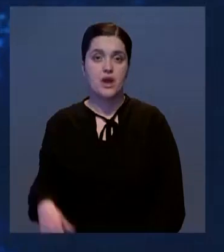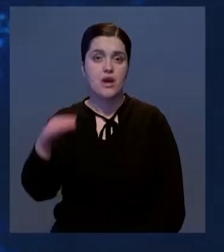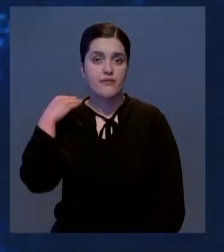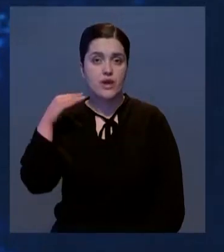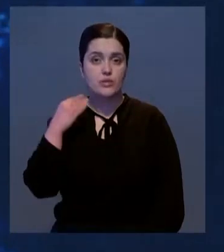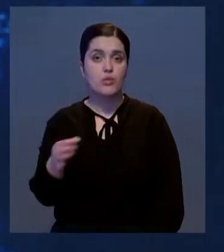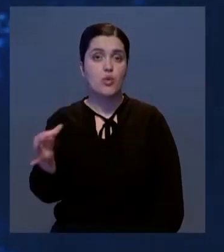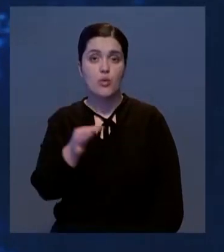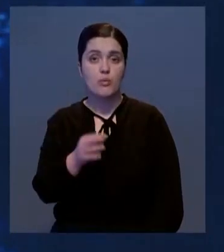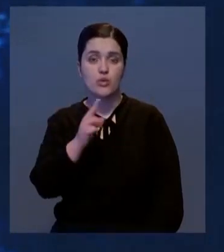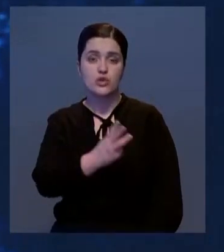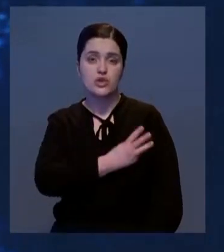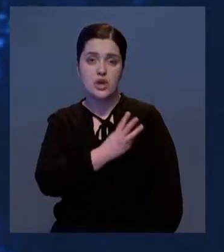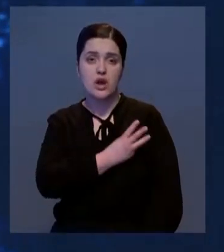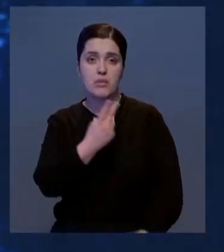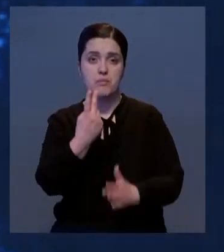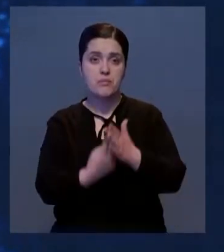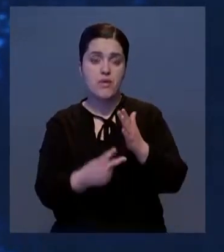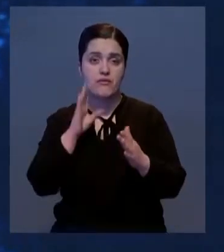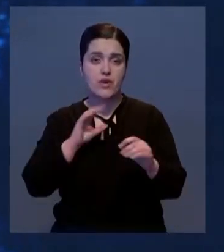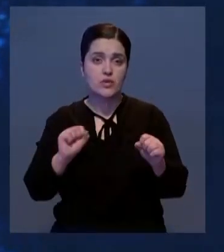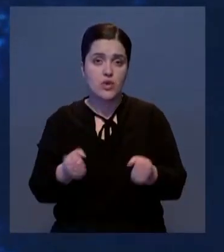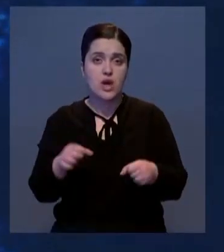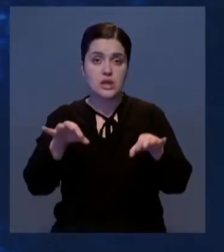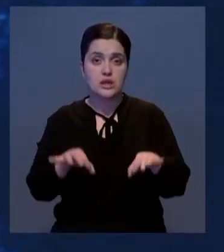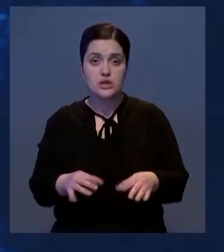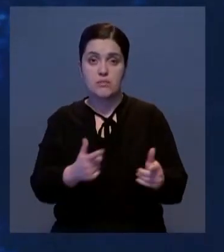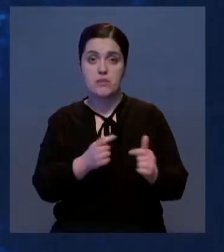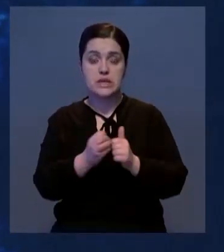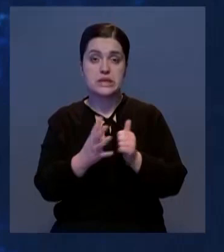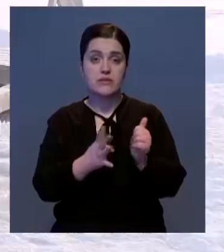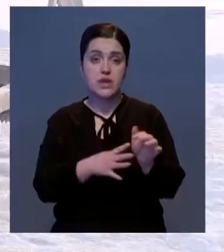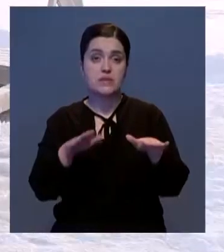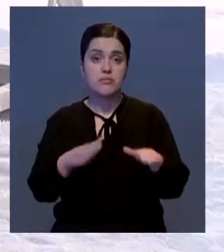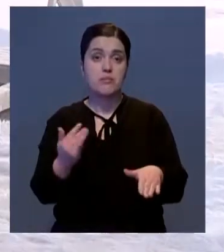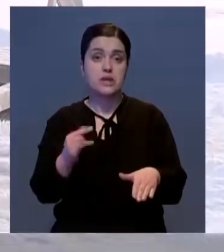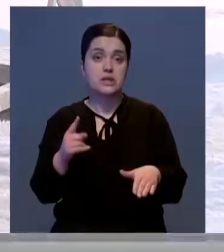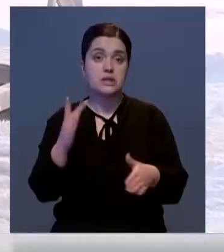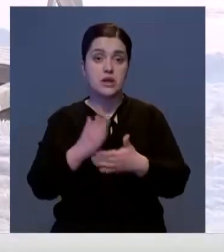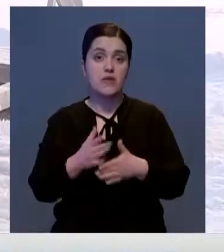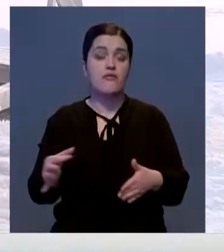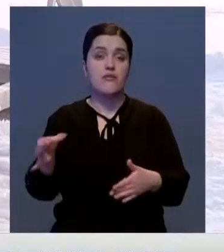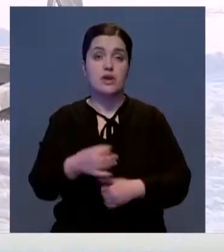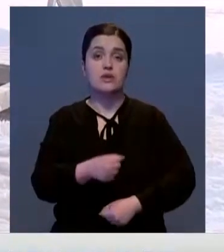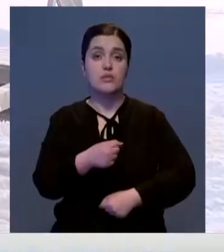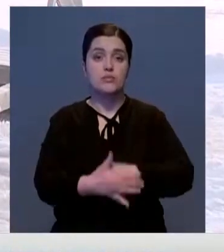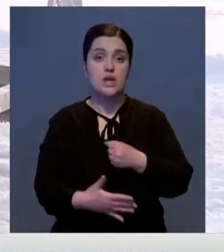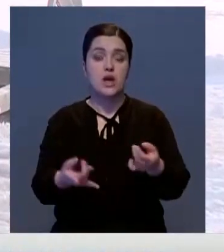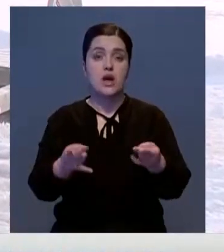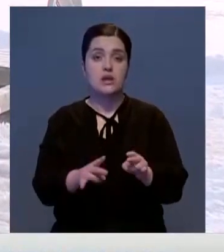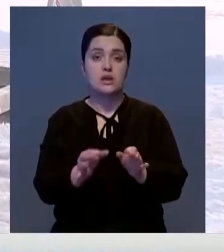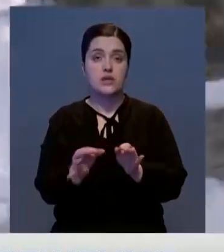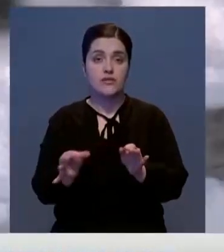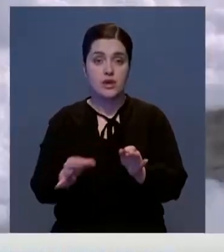В Актюбинской области для желающих окунуться в проруби на крещение подготовили 19 купелей. 5 из них расположены в областном